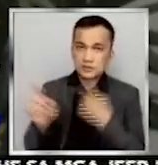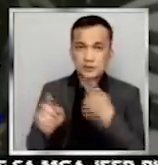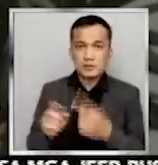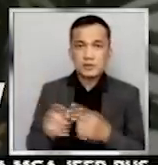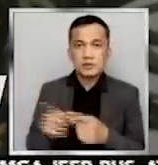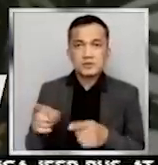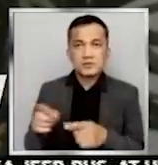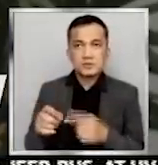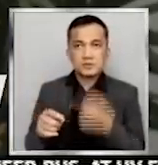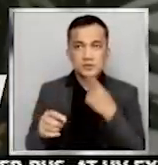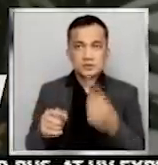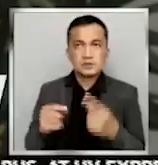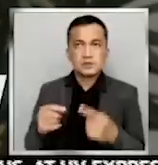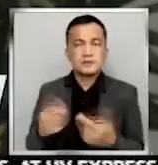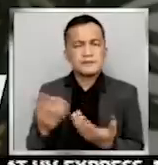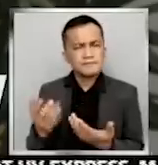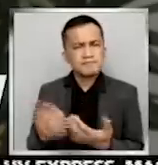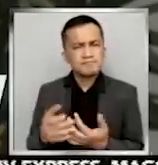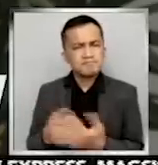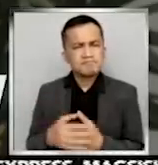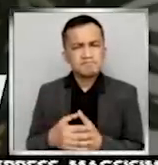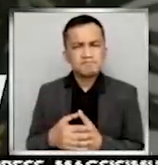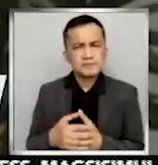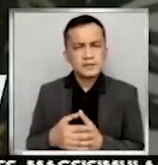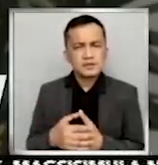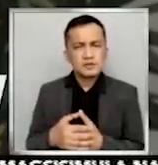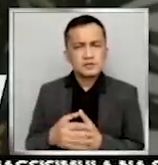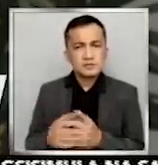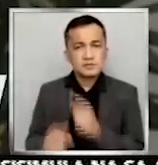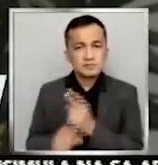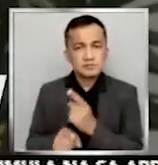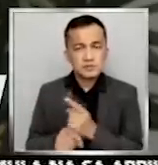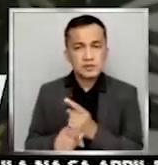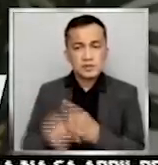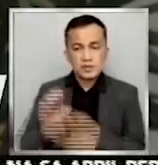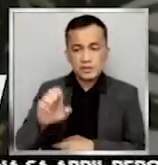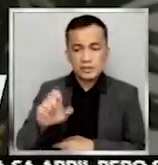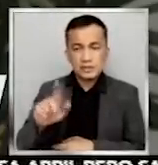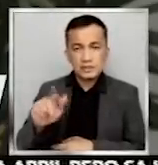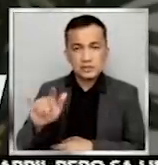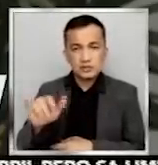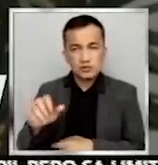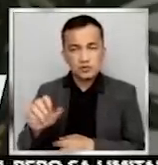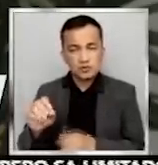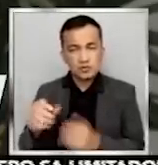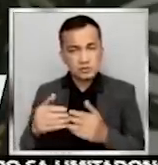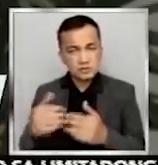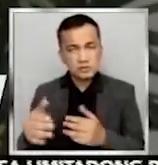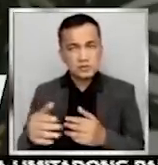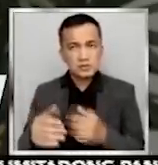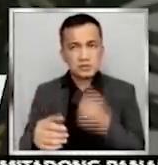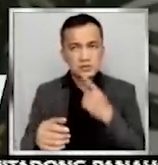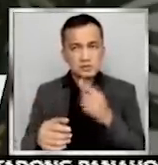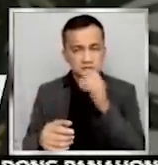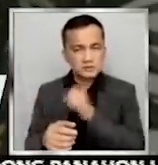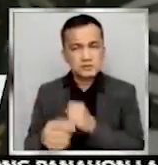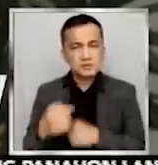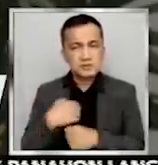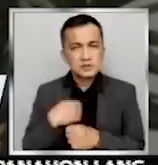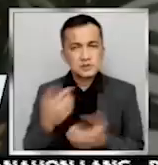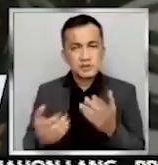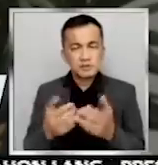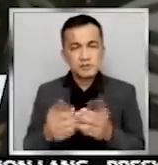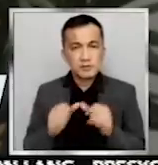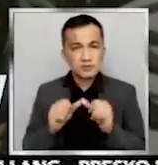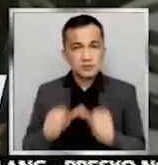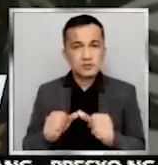masasabi nila ng konkreto na mayroong El Nino by that time. Ang occurrence po nito siguro pag matutuloy po yung